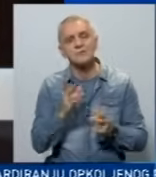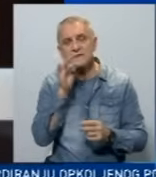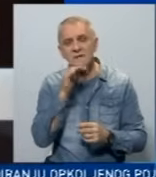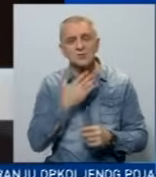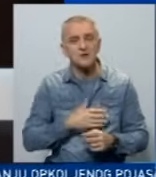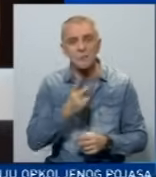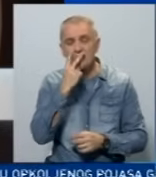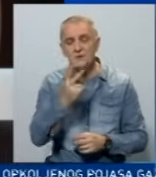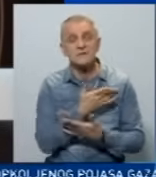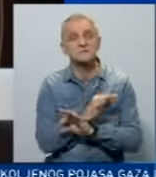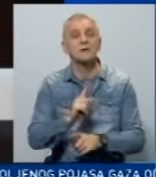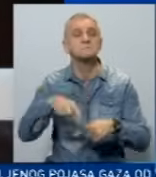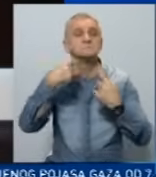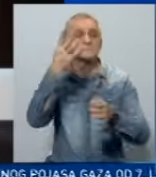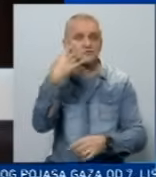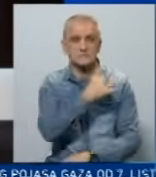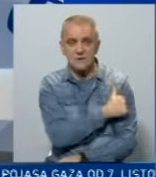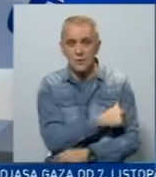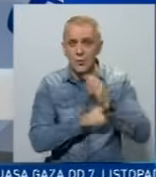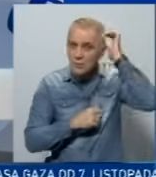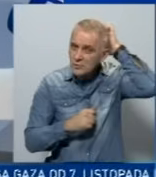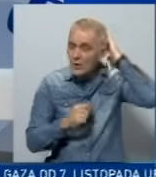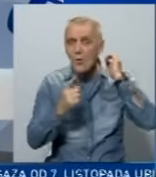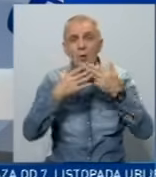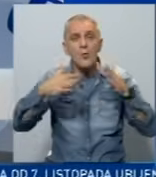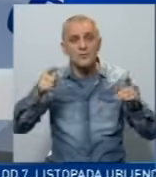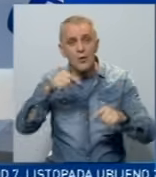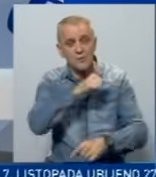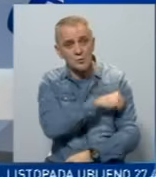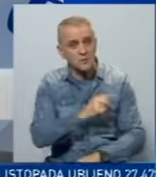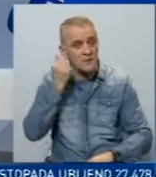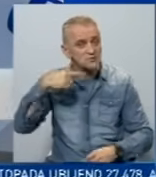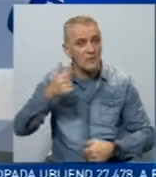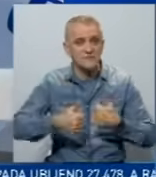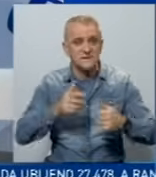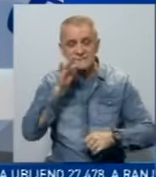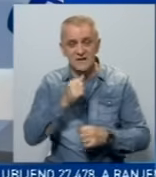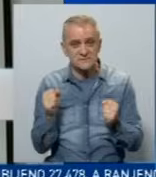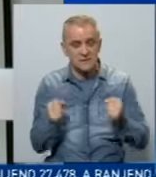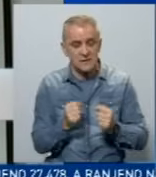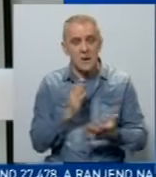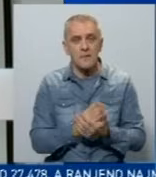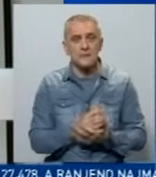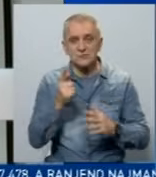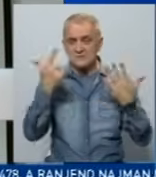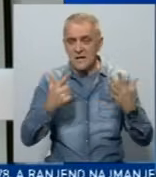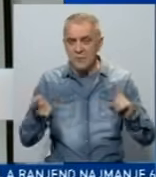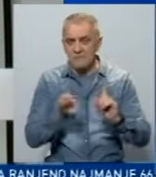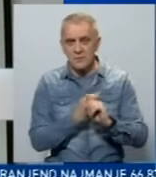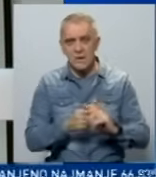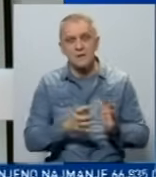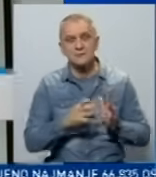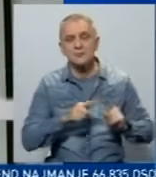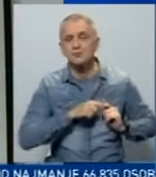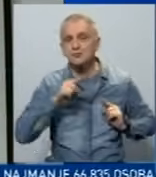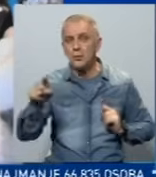kakvo Sarajevo želimo vidjeti za 40 godina. Otvorenje ovogodišnjeg Međunarodnog festivala Sarajevska zima bit će upriličeno